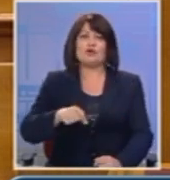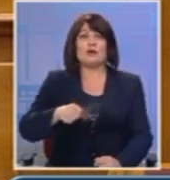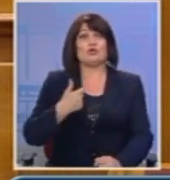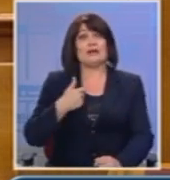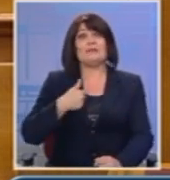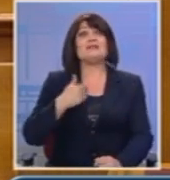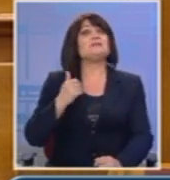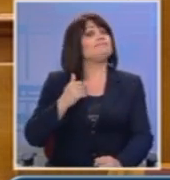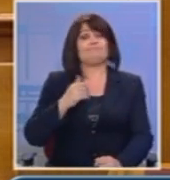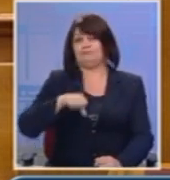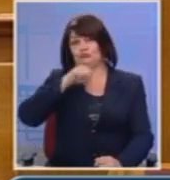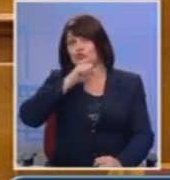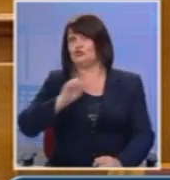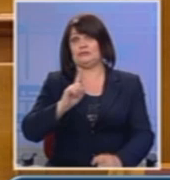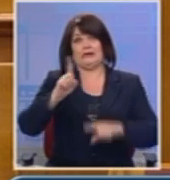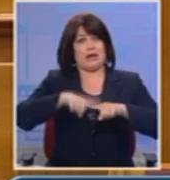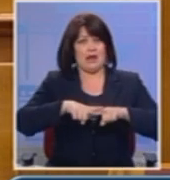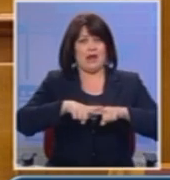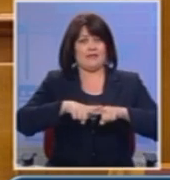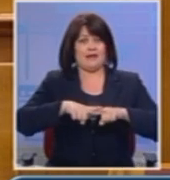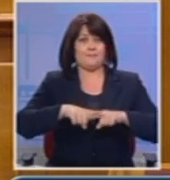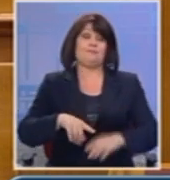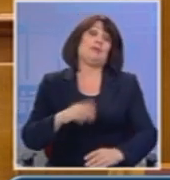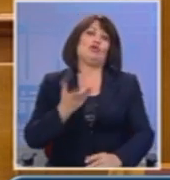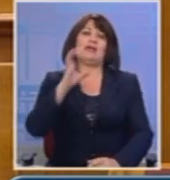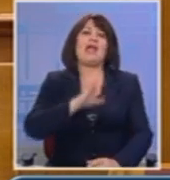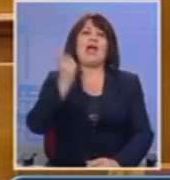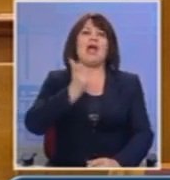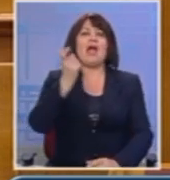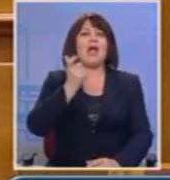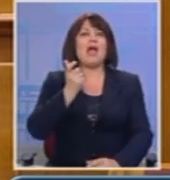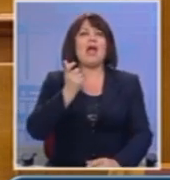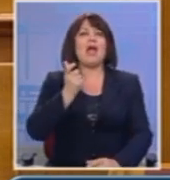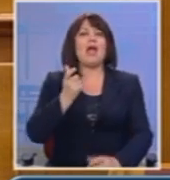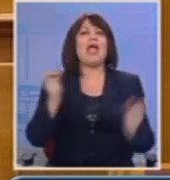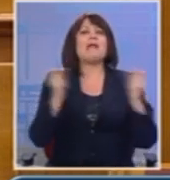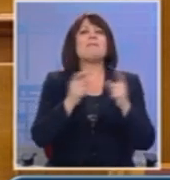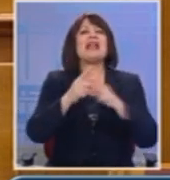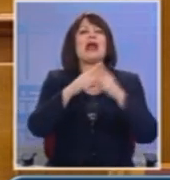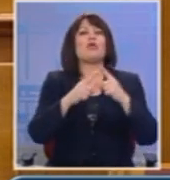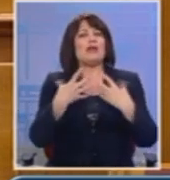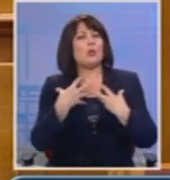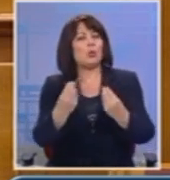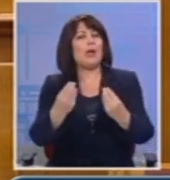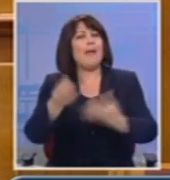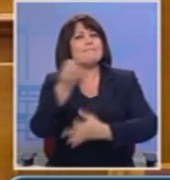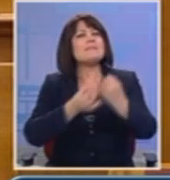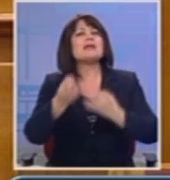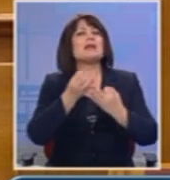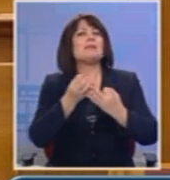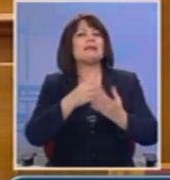μας ότι οι πιστωτές αντρού επιχειρήματα απ το μέλ χαρδούβελη πιο απ το